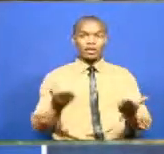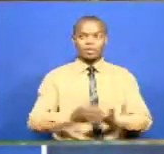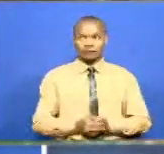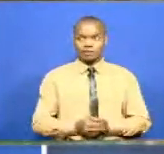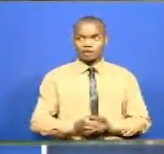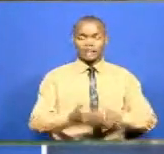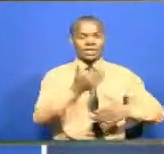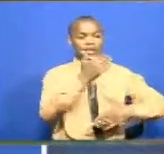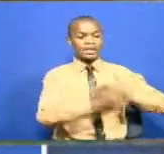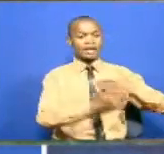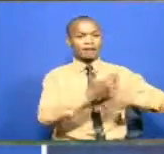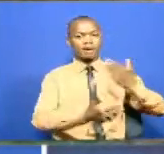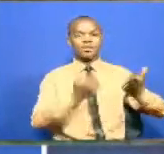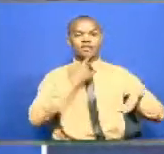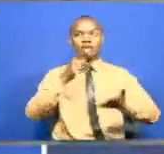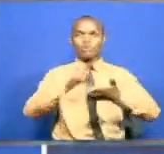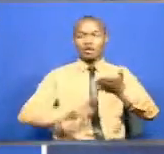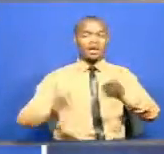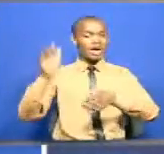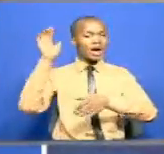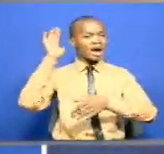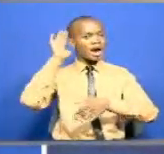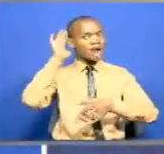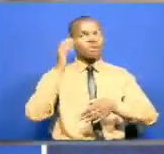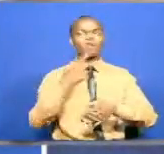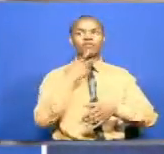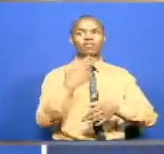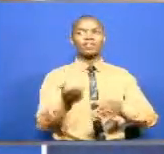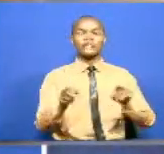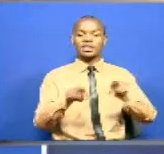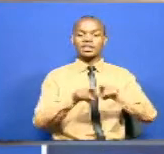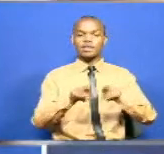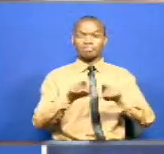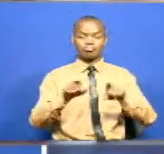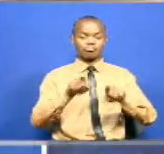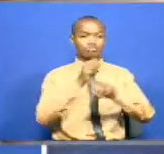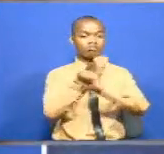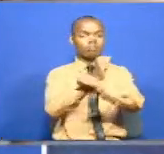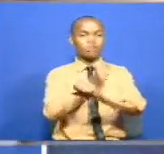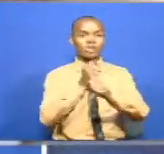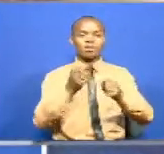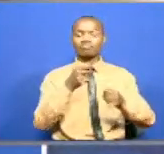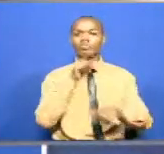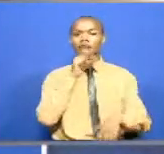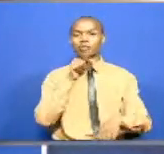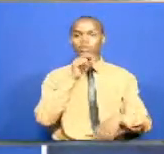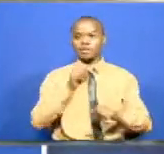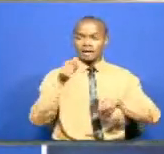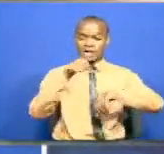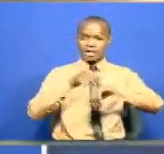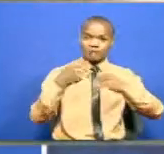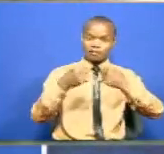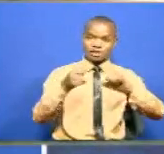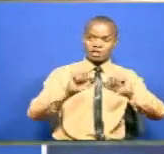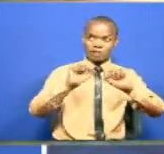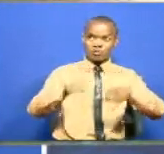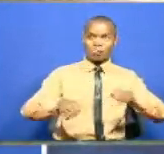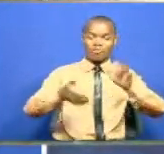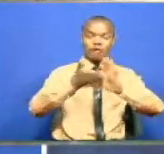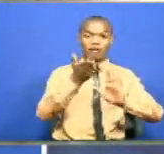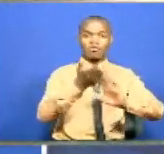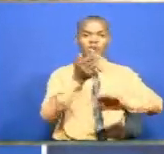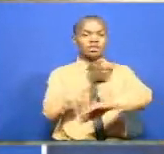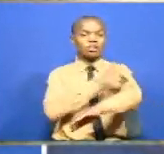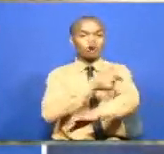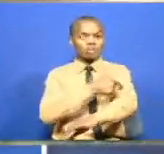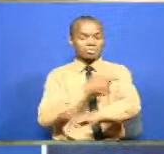Majirani wanasema walisikia kilio na kufanikiwa kuokoa vijana hao. Hata hivyo, juhudi zao za kumkimbiza hospitalini